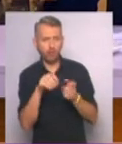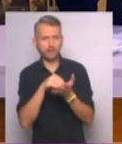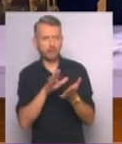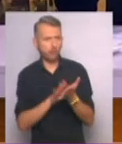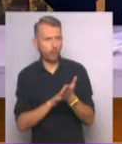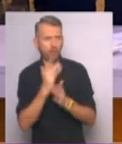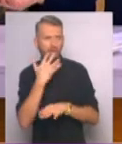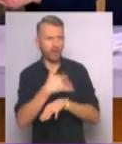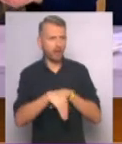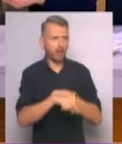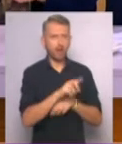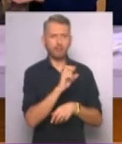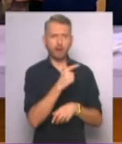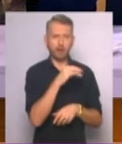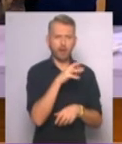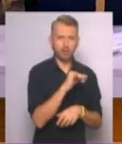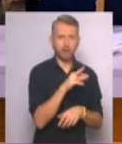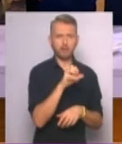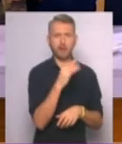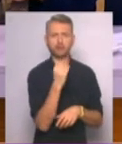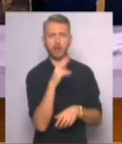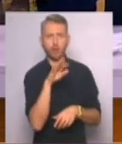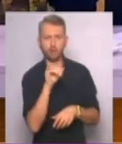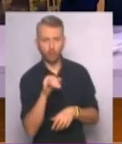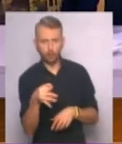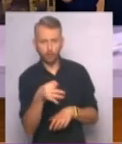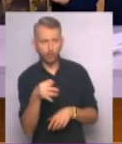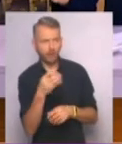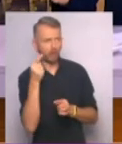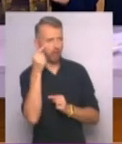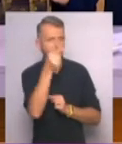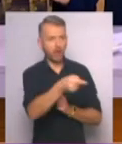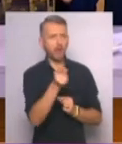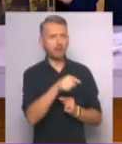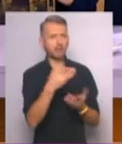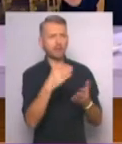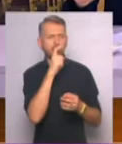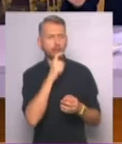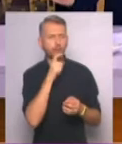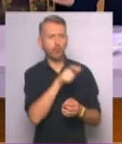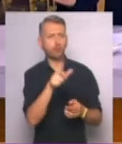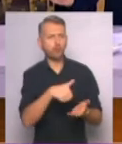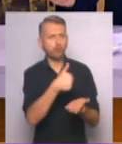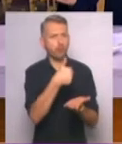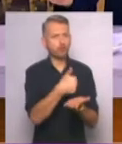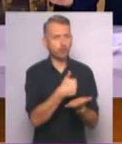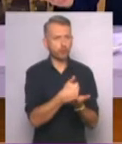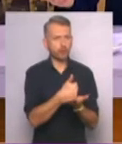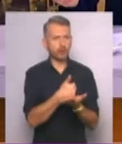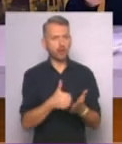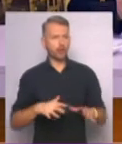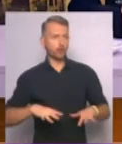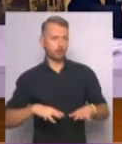Багамах, на Маршалових островах і ще десь подалі. А там якісь незрозумілі особи очолюють інструктори з